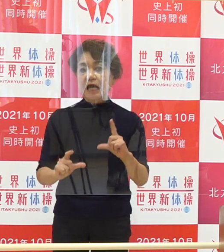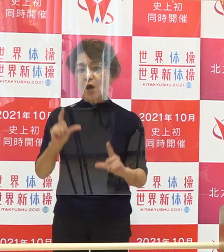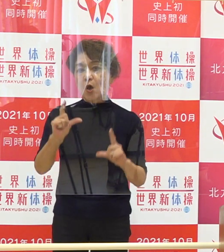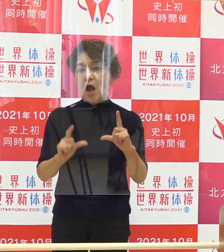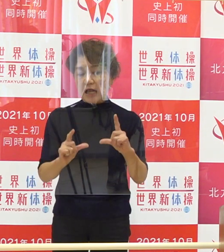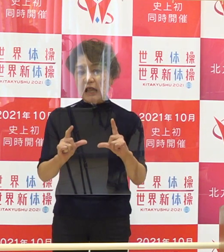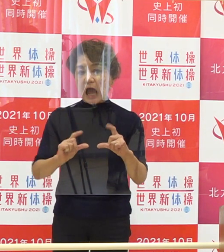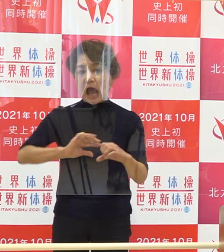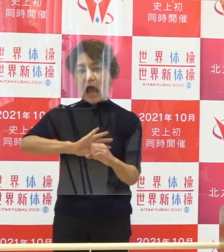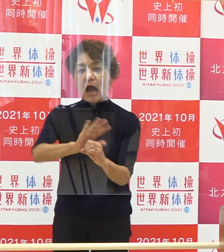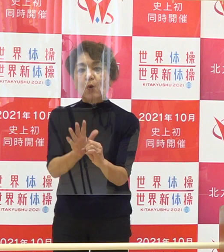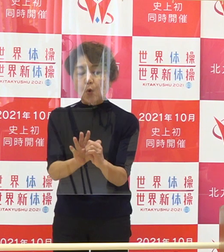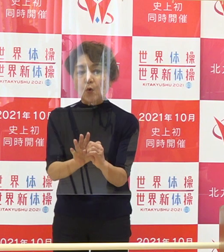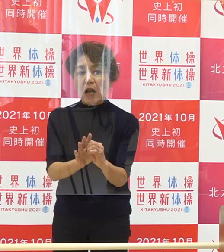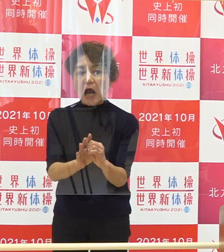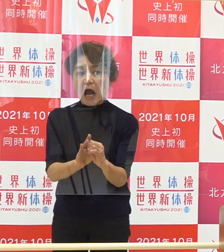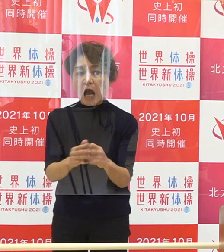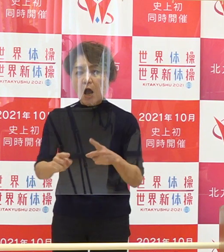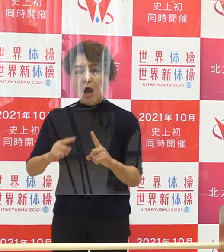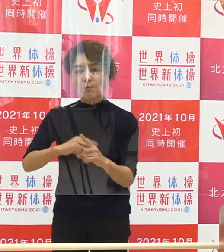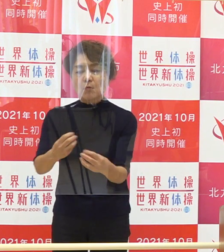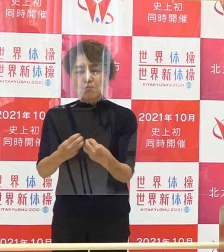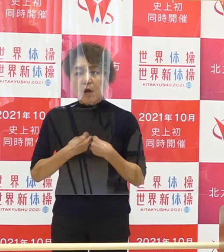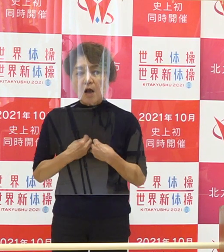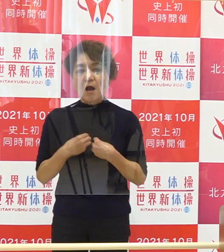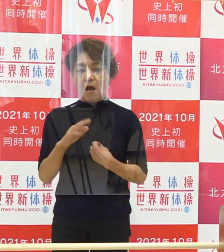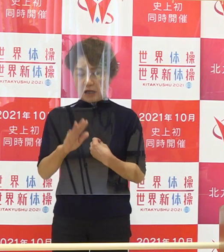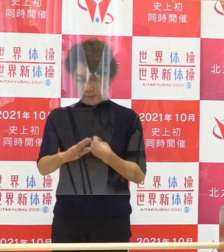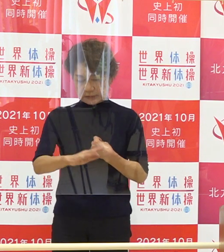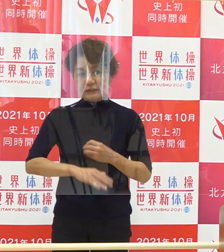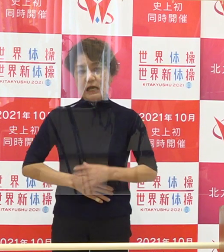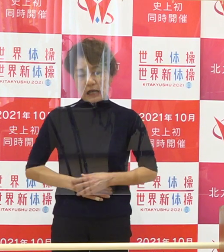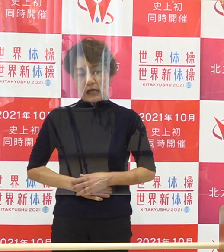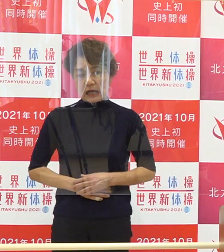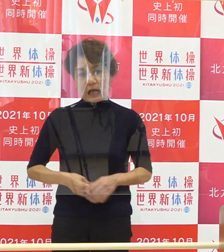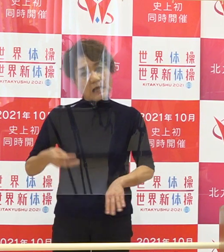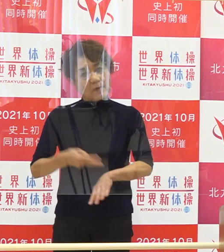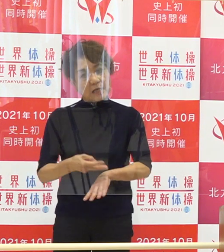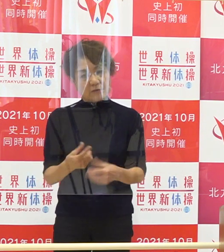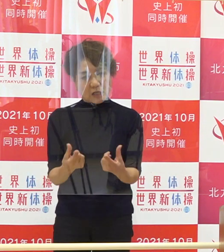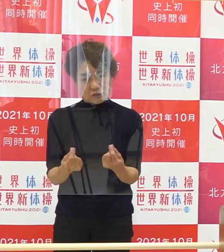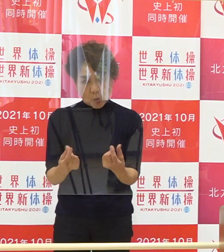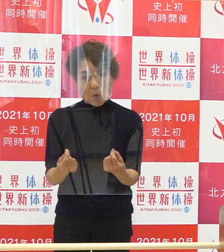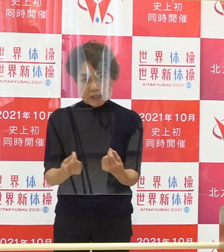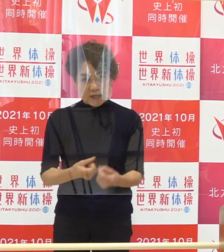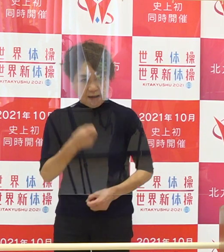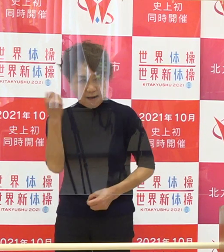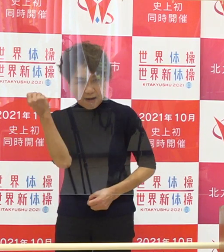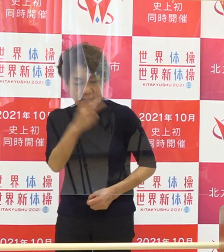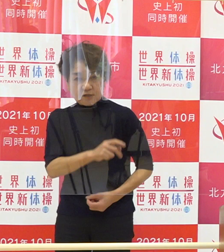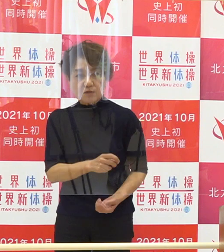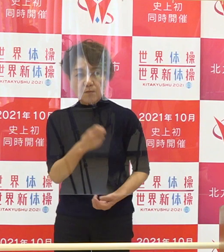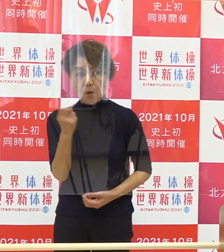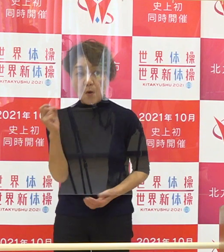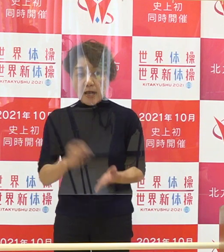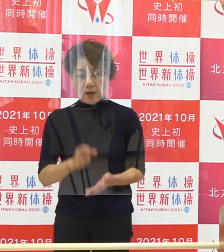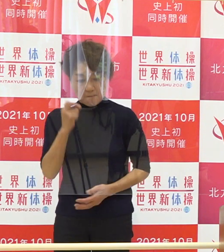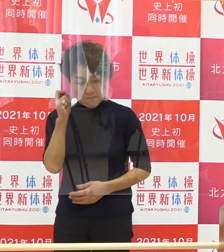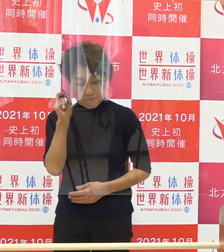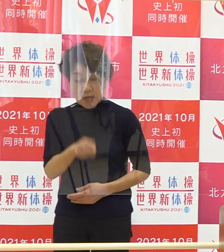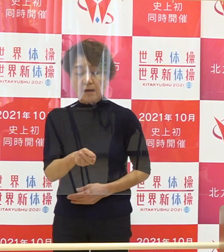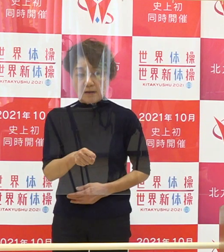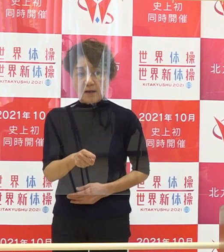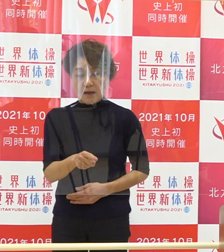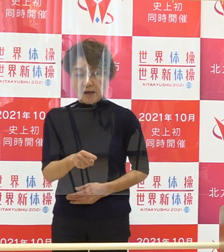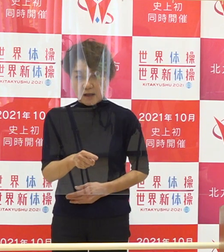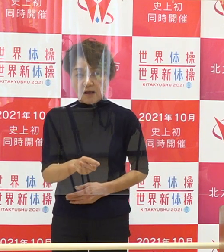の陽性が判明した事例もあります。マニュアル通り早期に発見し隔離し、感染拡大を抑